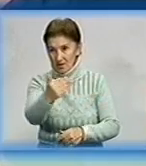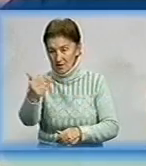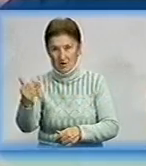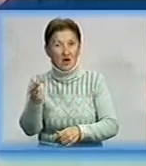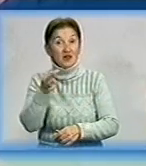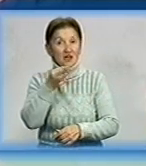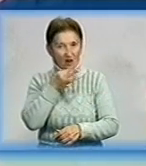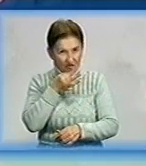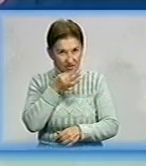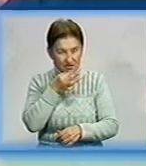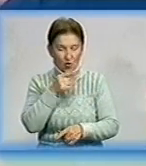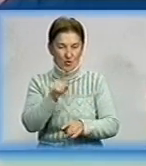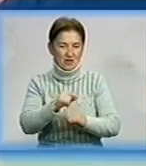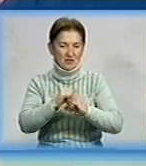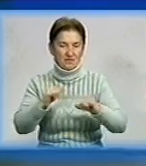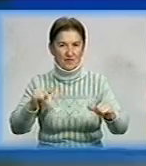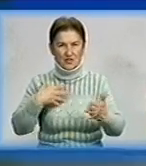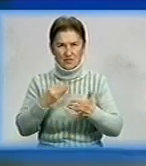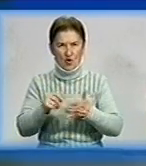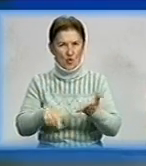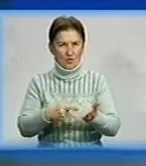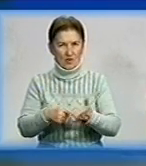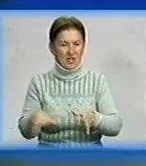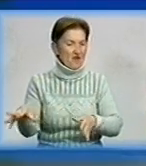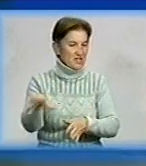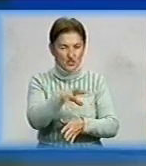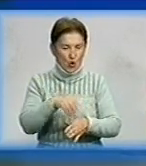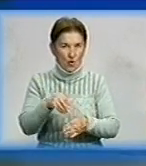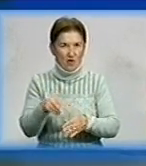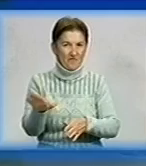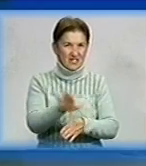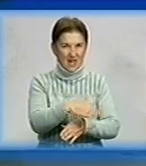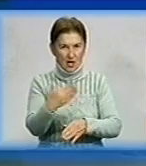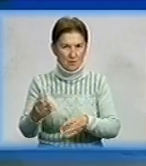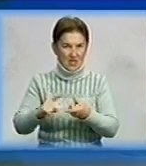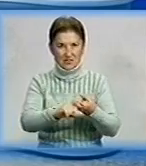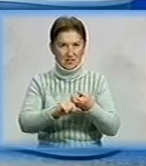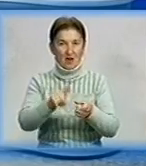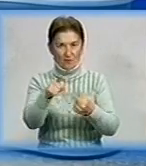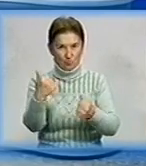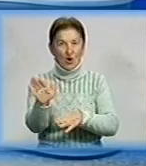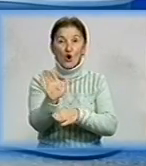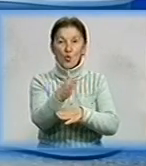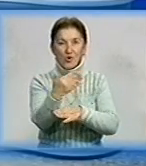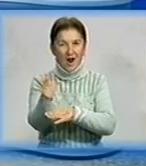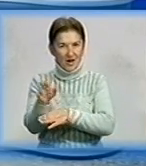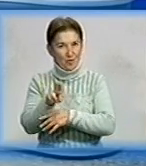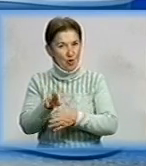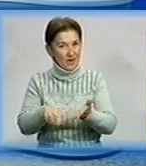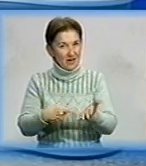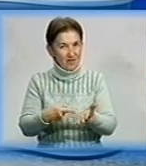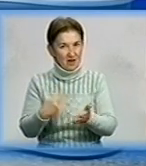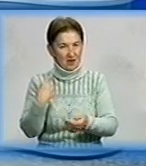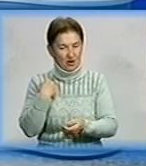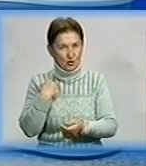это позволяет им развить этот процесс, то есть это все взаимосвязано. Добре, ви вже встигли погуляти Кіровоградом. Які